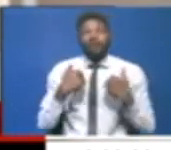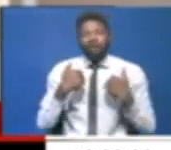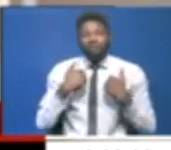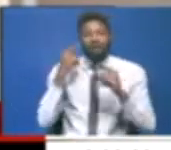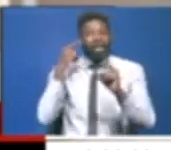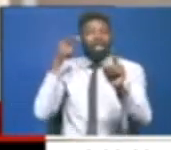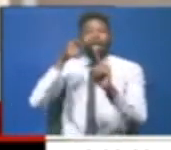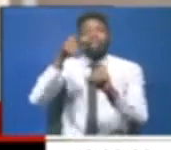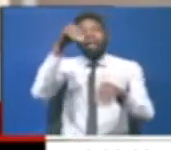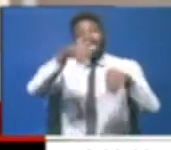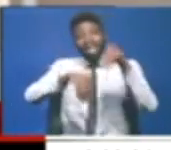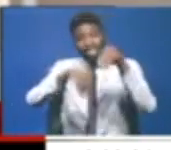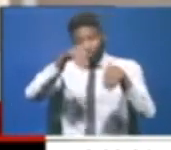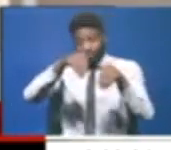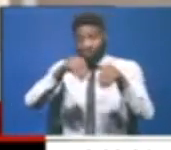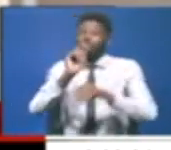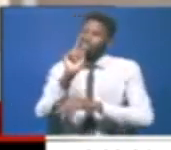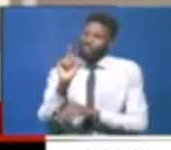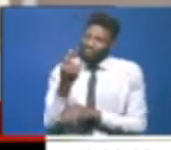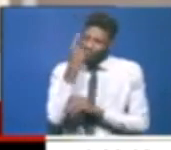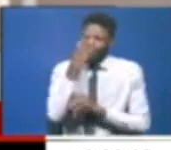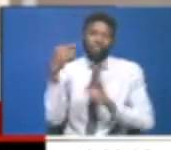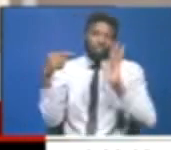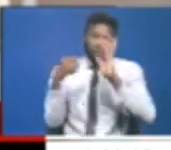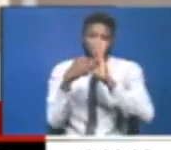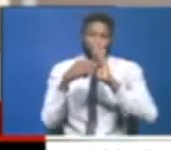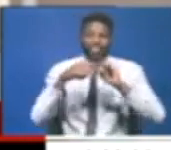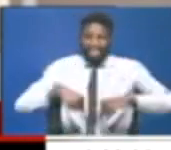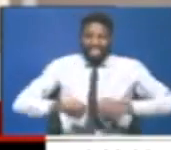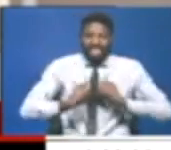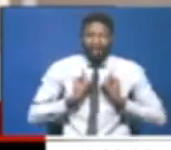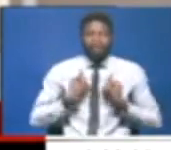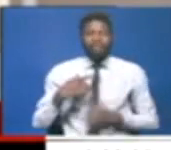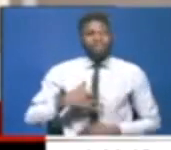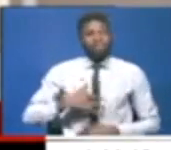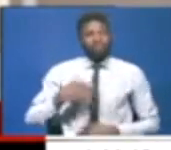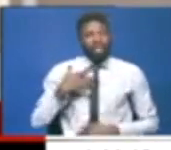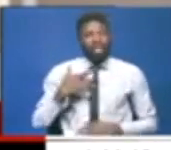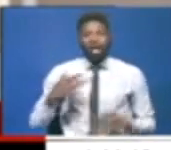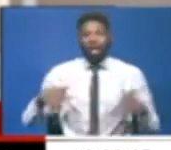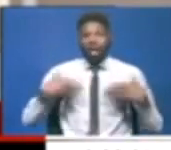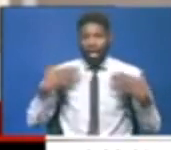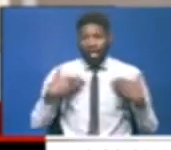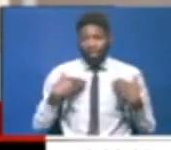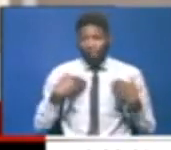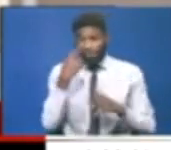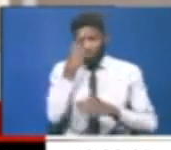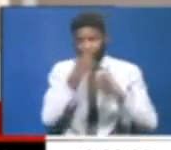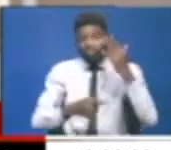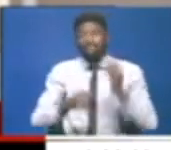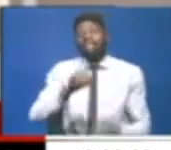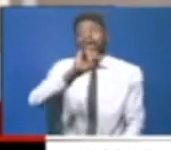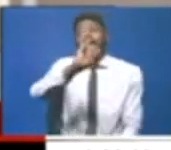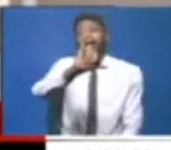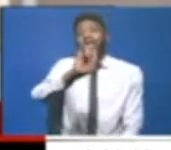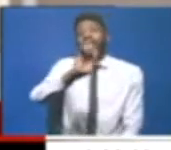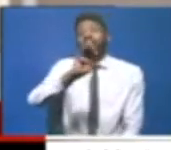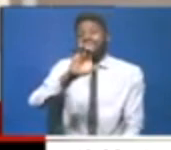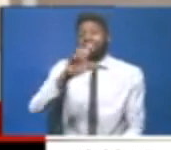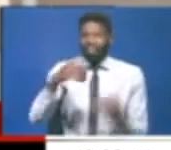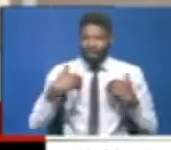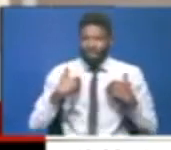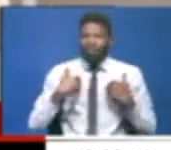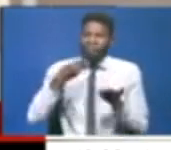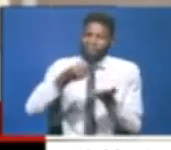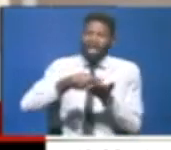kwanza ambalo linanifurahisha, ya kwamba IBC wako na pesa za kutosha za kufanya uchaguzi ambao ni huru. Kwa